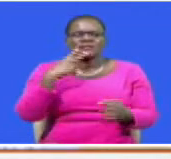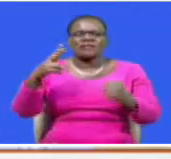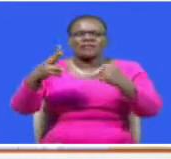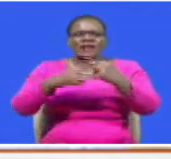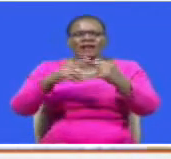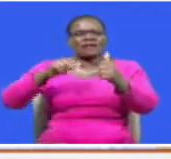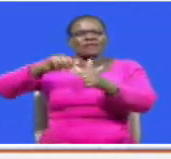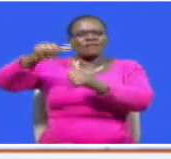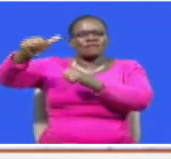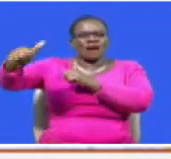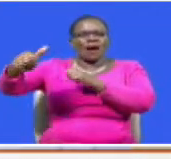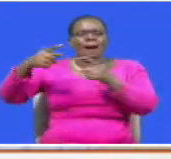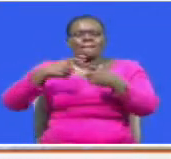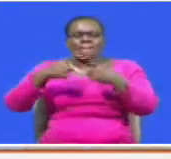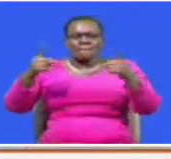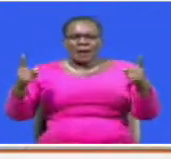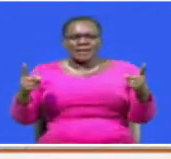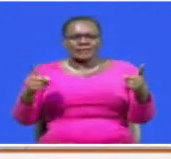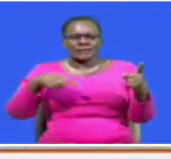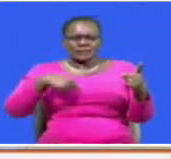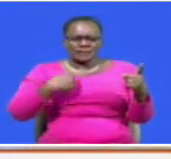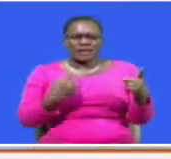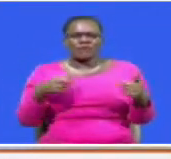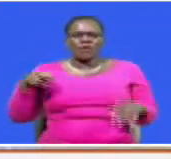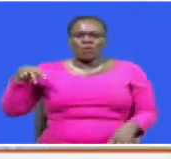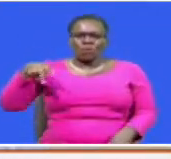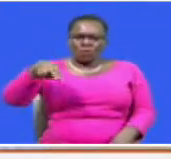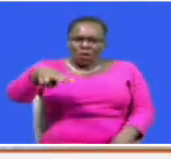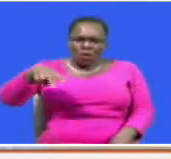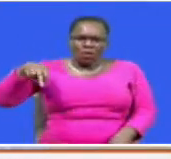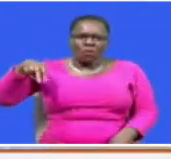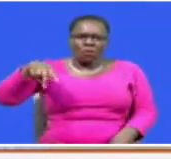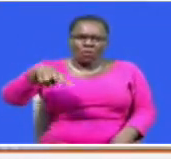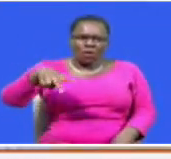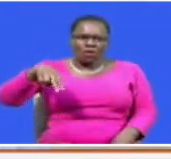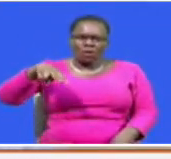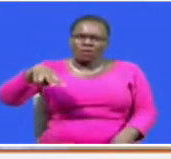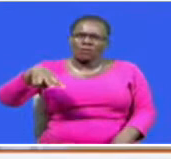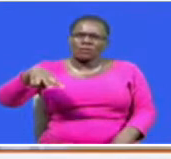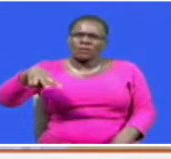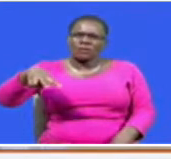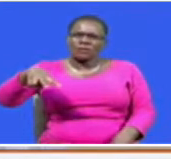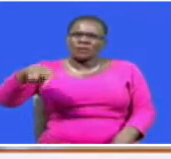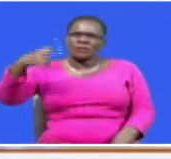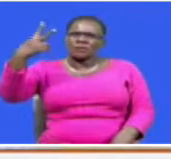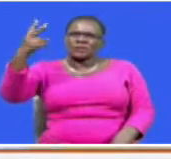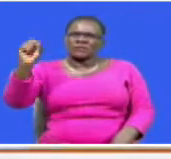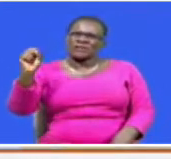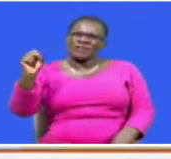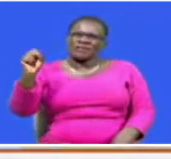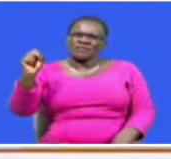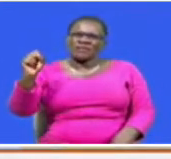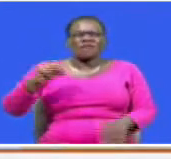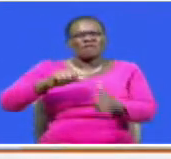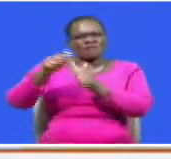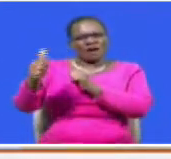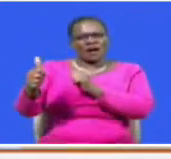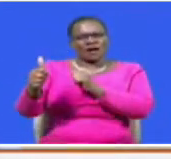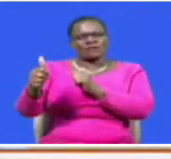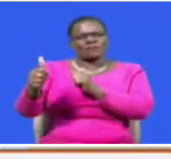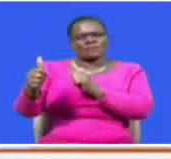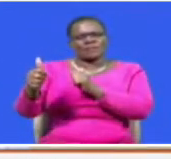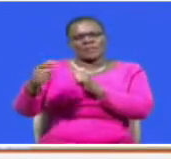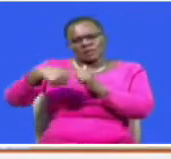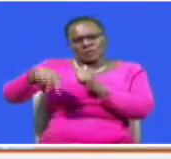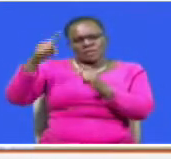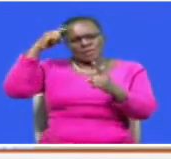kilometers, but we're going to walk a total distance of around 25 kilometers.